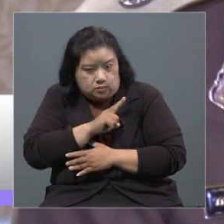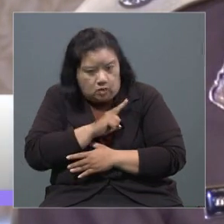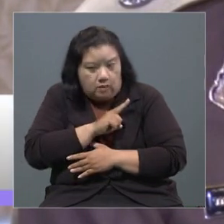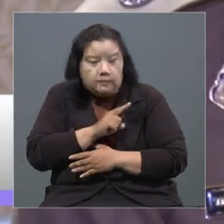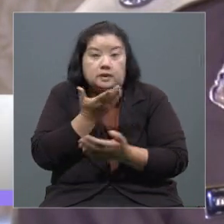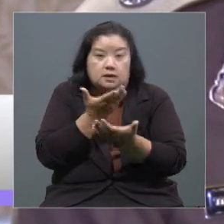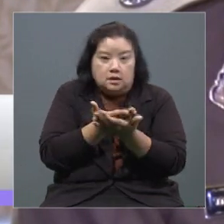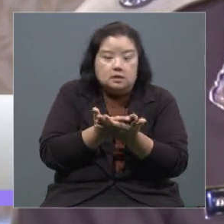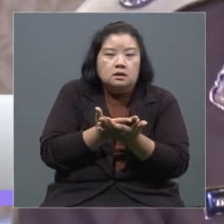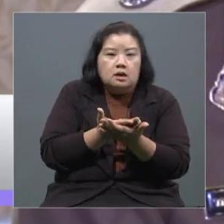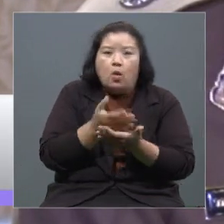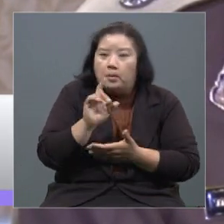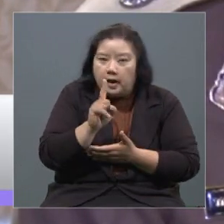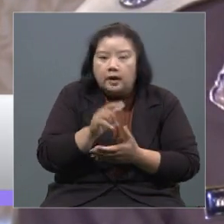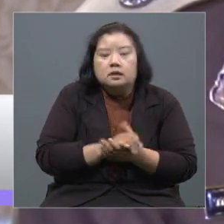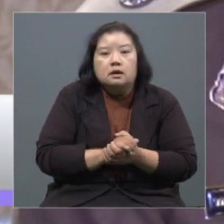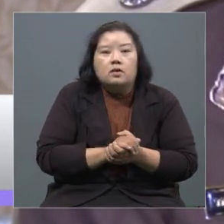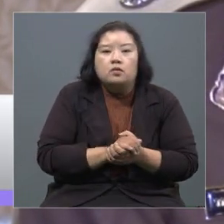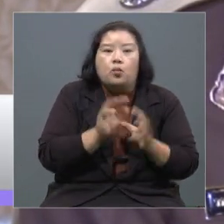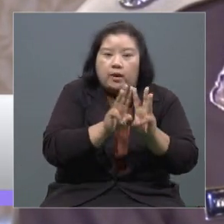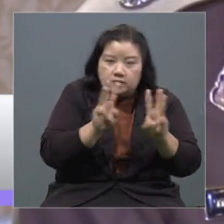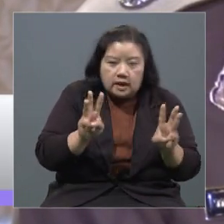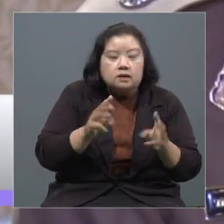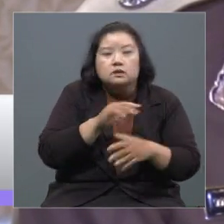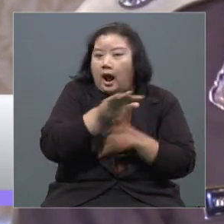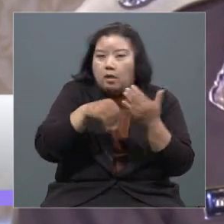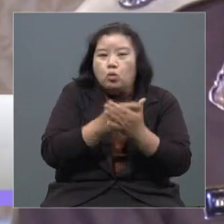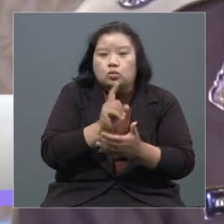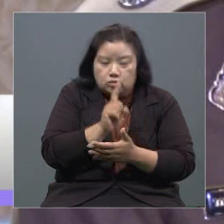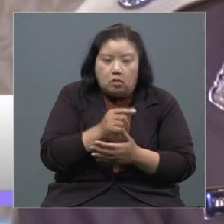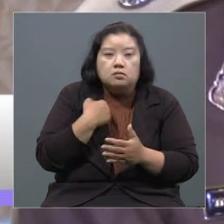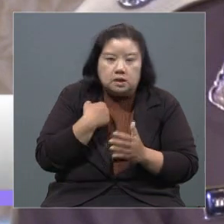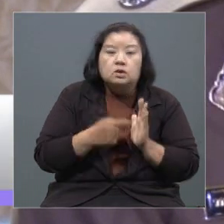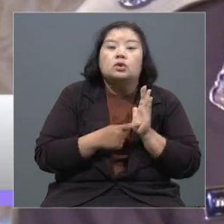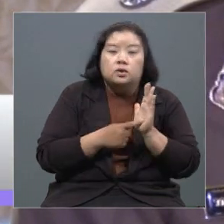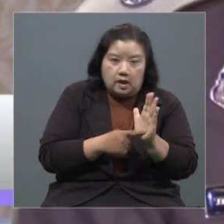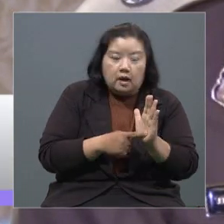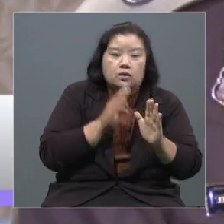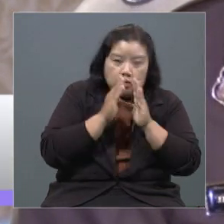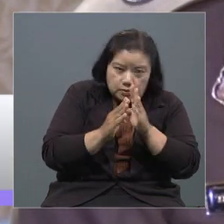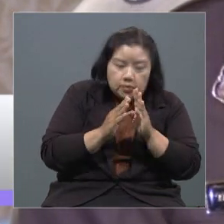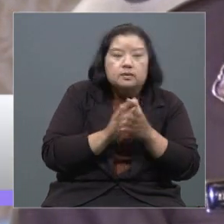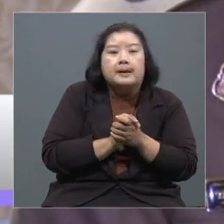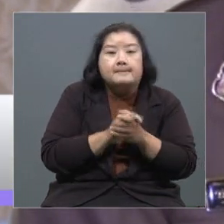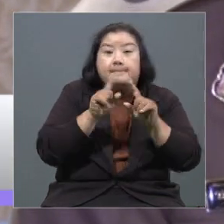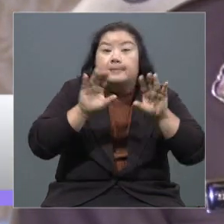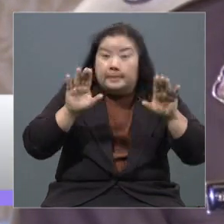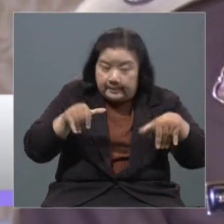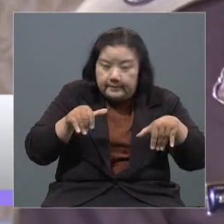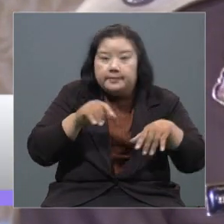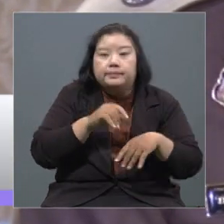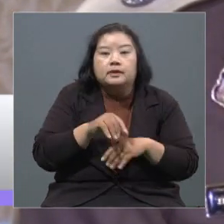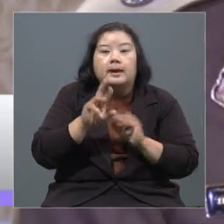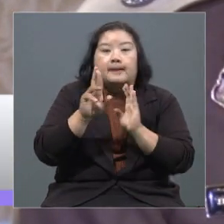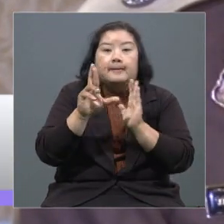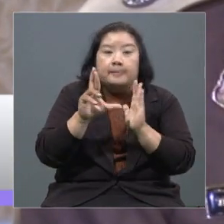เงินหมายความว่าสื่อสังคมออนไลน์ต่างๆนะครับจะเป็น Facebook Twitter tiktokหรืออะไรต่างๆก็ตามที่